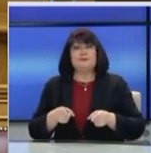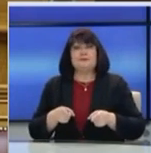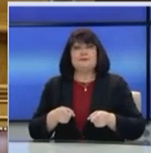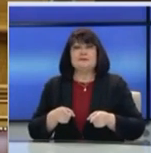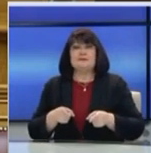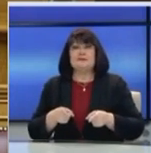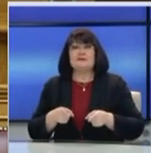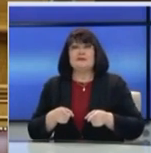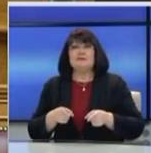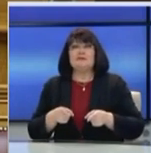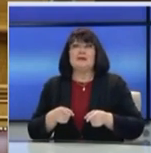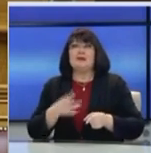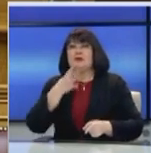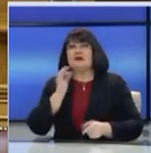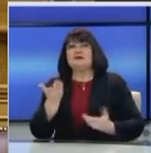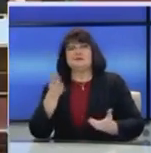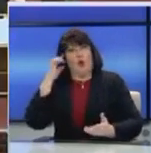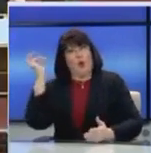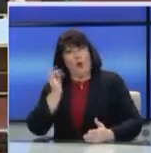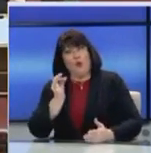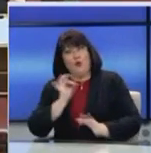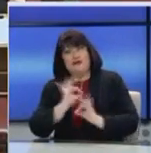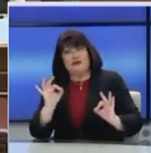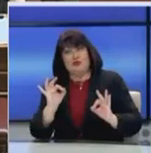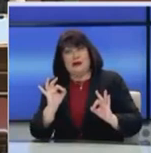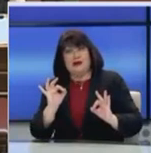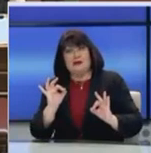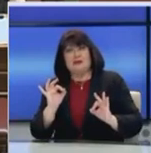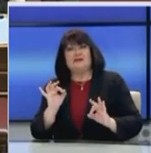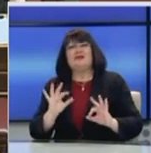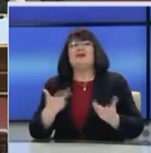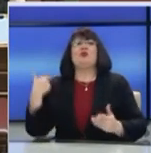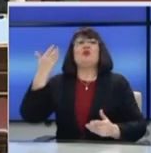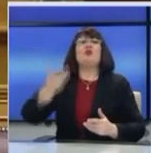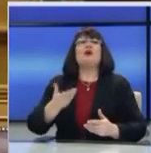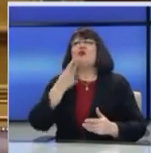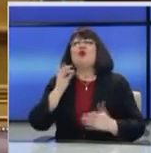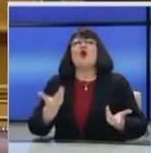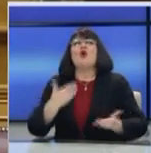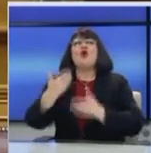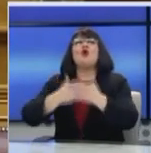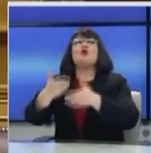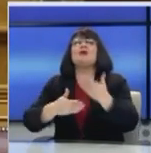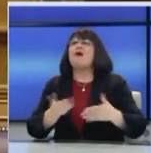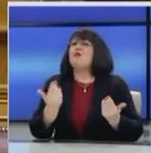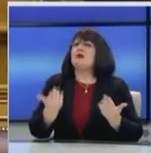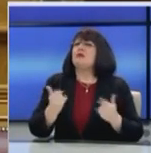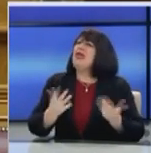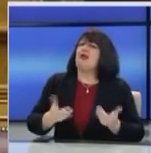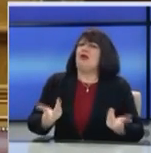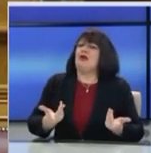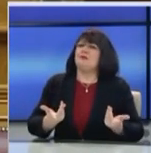τελικά τόσο αυτονόητη, γεννάται εύλογα το ερωτηματικό γιατί δεν είχε γίνει τόσα χρόνια.